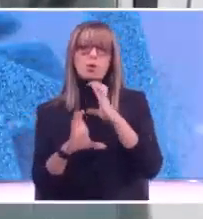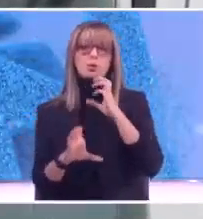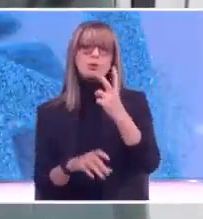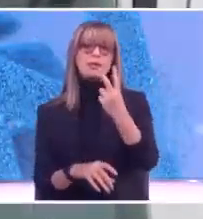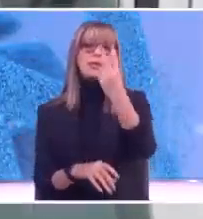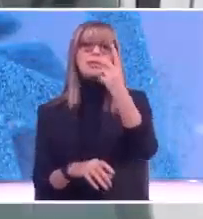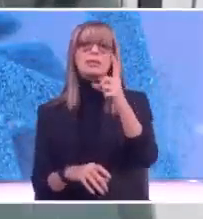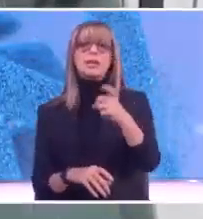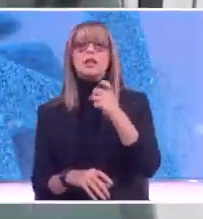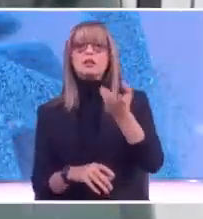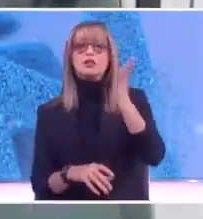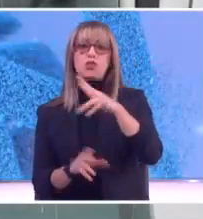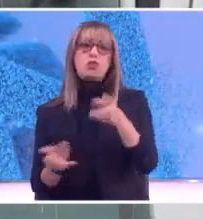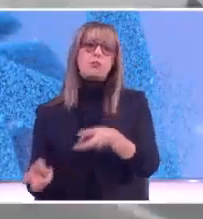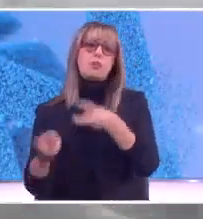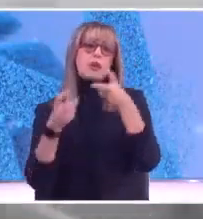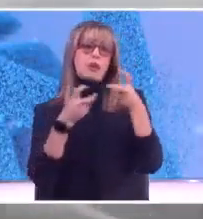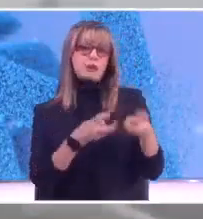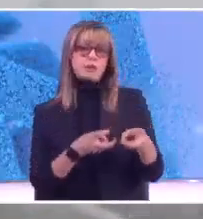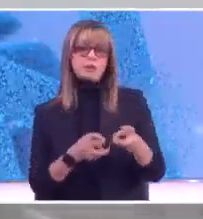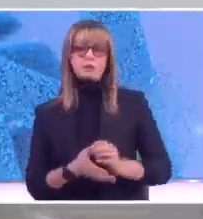sonra vinçle kaldırıldı.